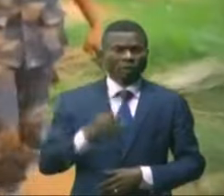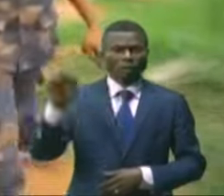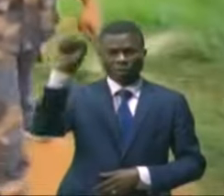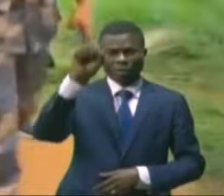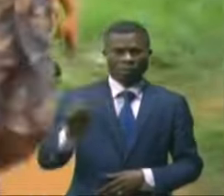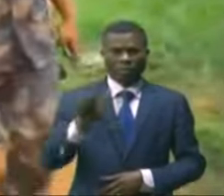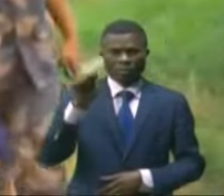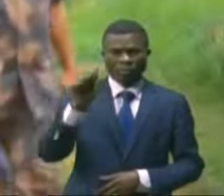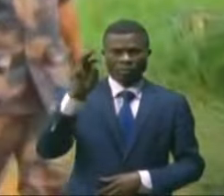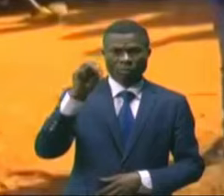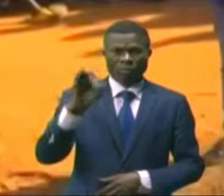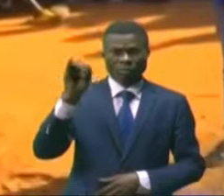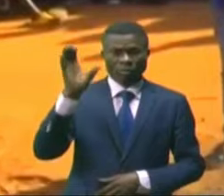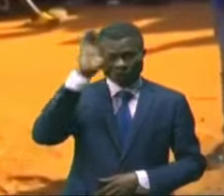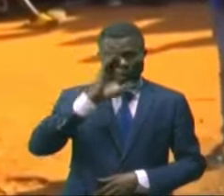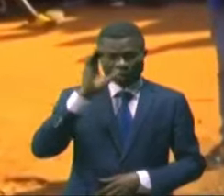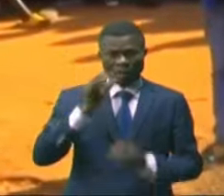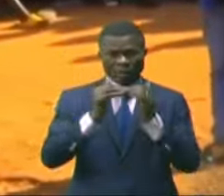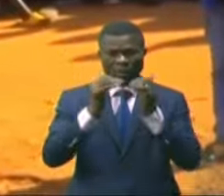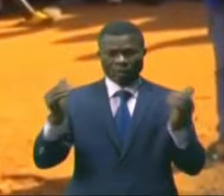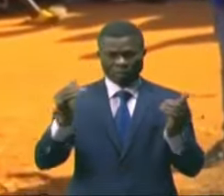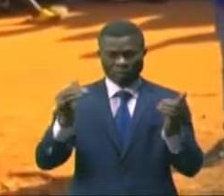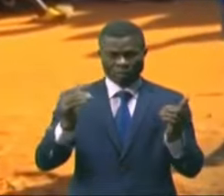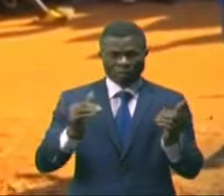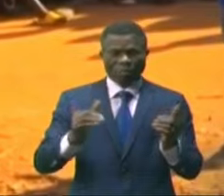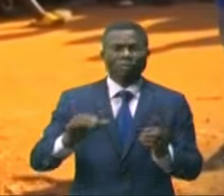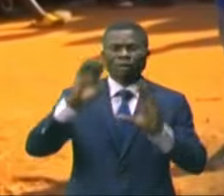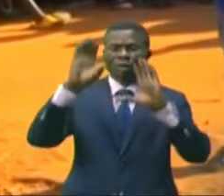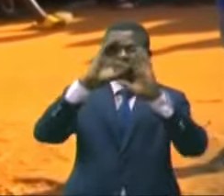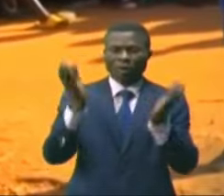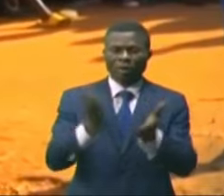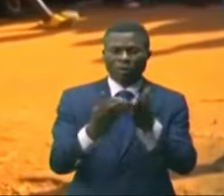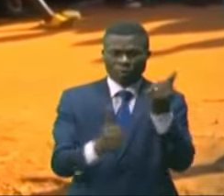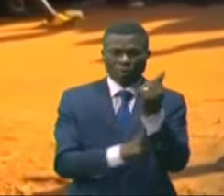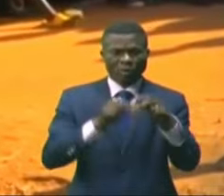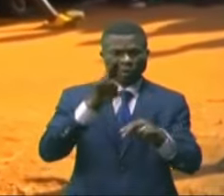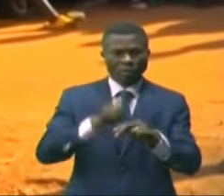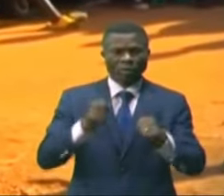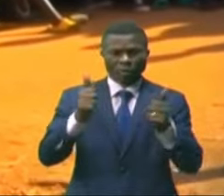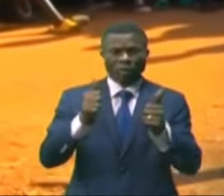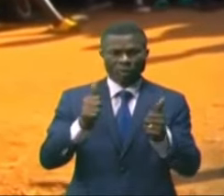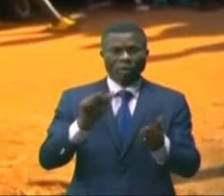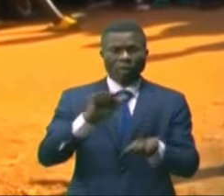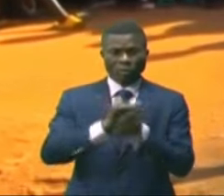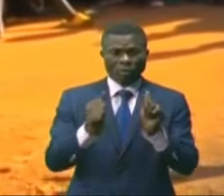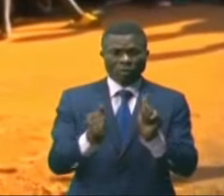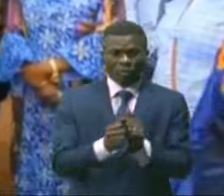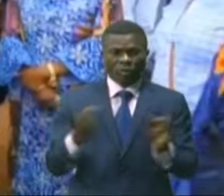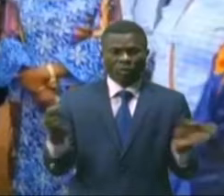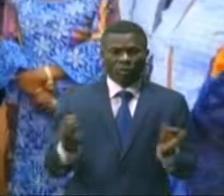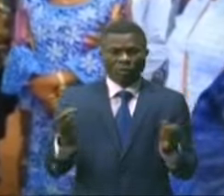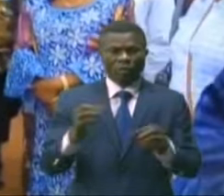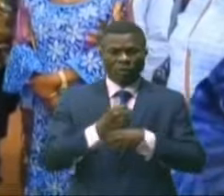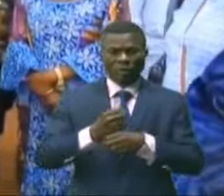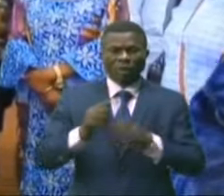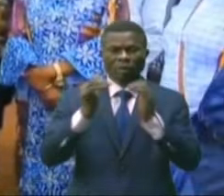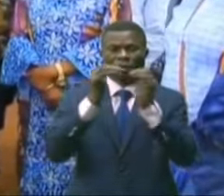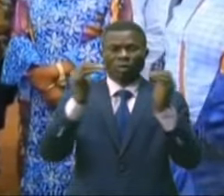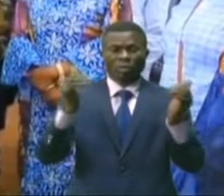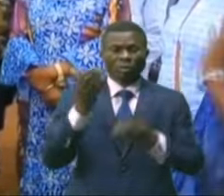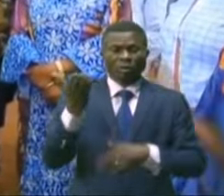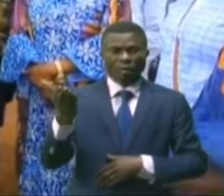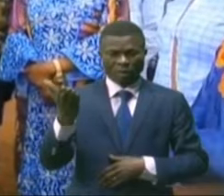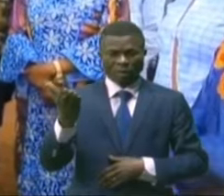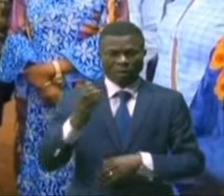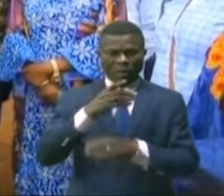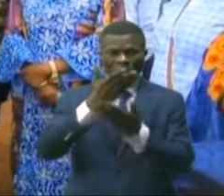recherche de la paix et de la cohabitation pacifique de toutes les communautés pour matérialiser l'effectivité de la restauration de l'autorité de l'État dans